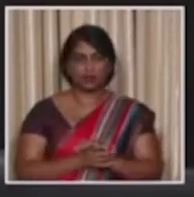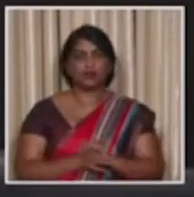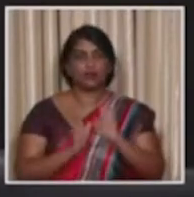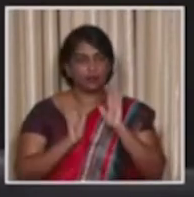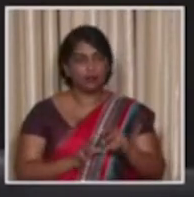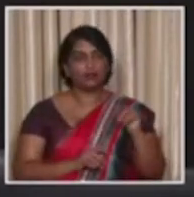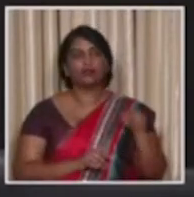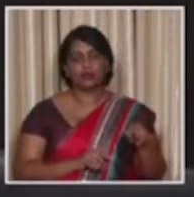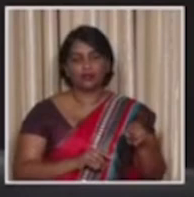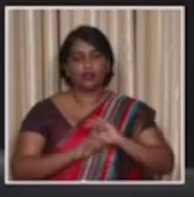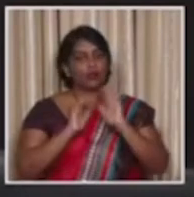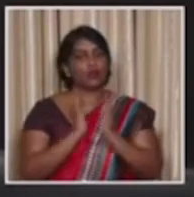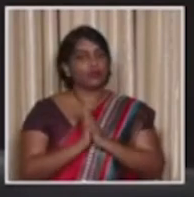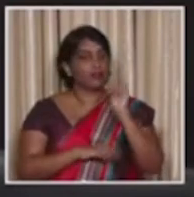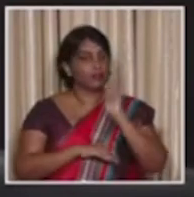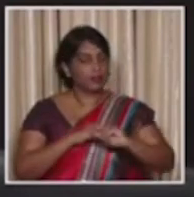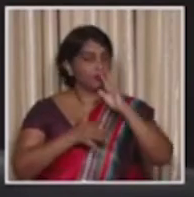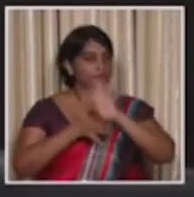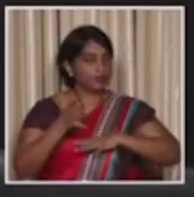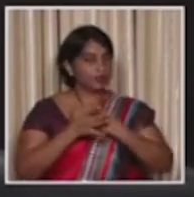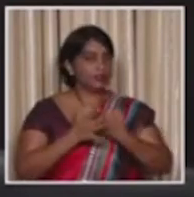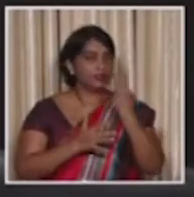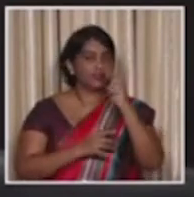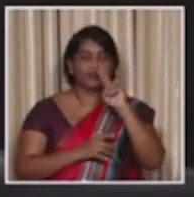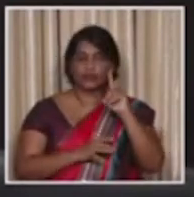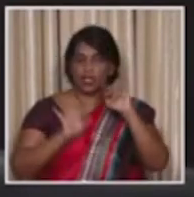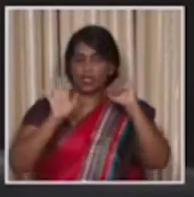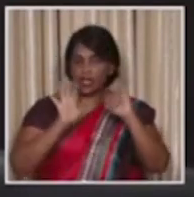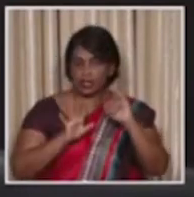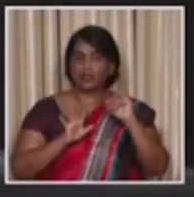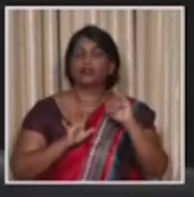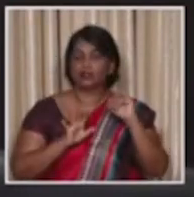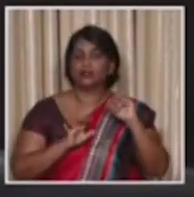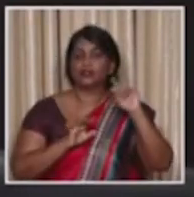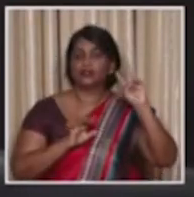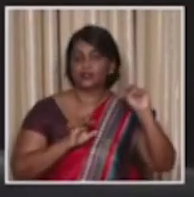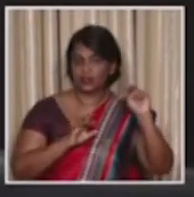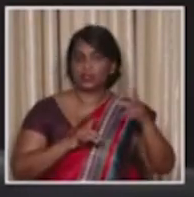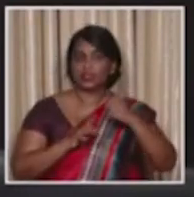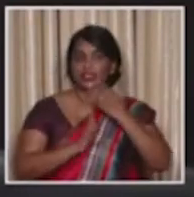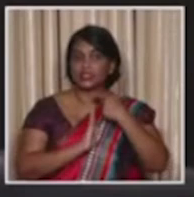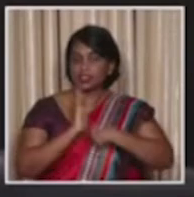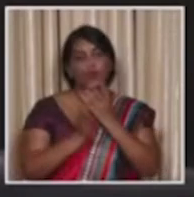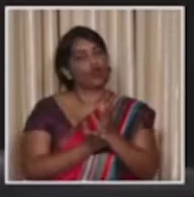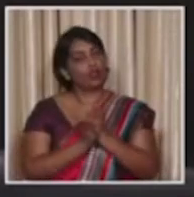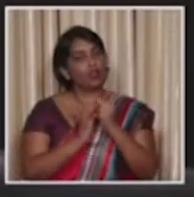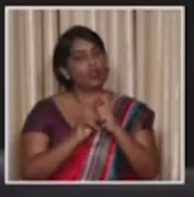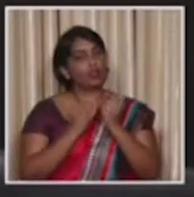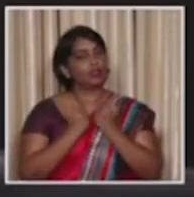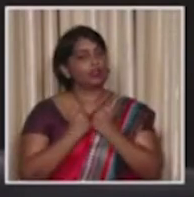නමුත් මේ සියලු සැලසුම් ආ ඇස්තමේන්තු 2021/8 දින ශ්‍රී ලංකා දුම්රිය දෙපාර්තමේන්තුව වෙත භාර